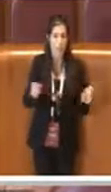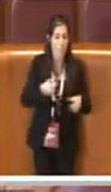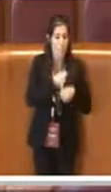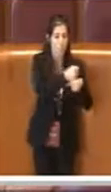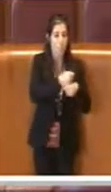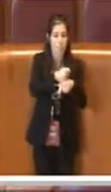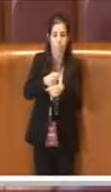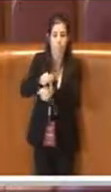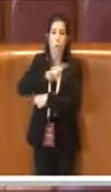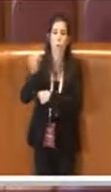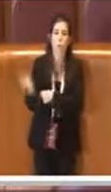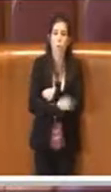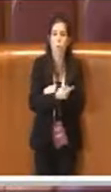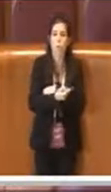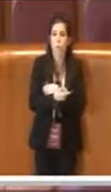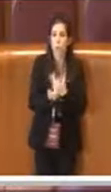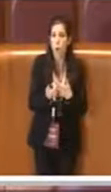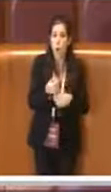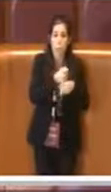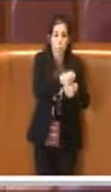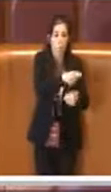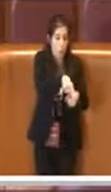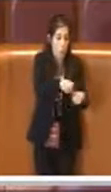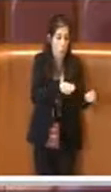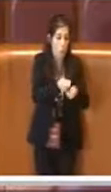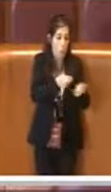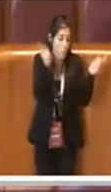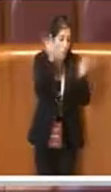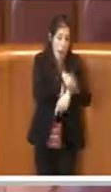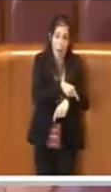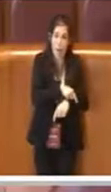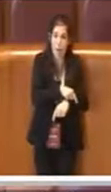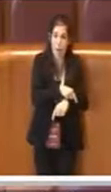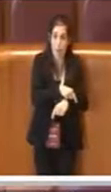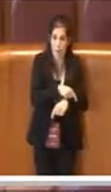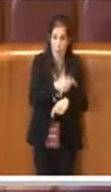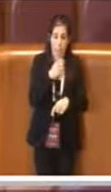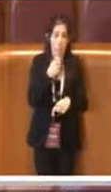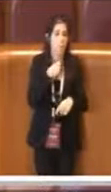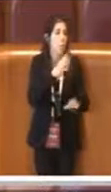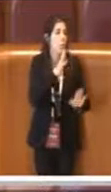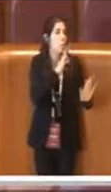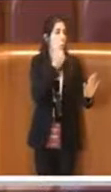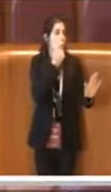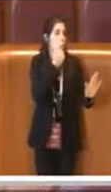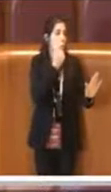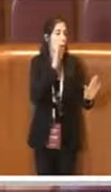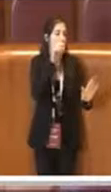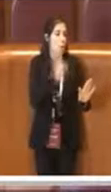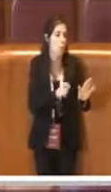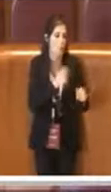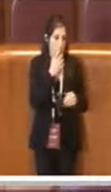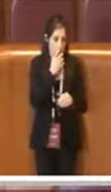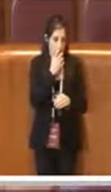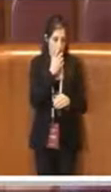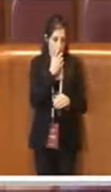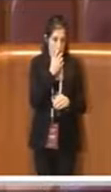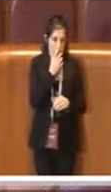un figlio che evidentemente non li ha gestiti correttamente. Un attimo solo, Questo è consigliere. l'inizio delle